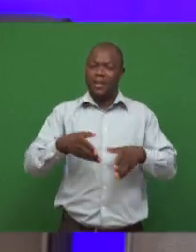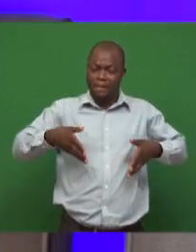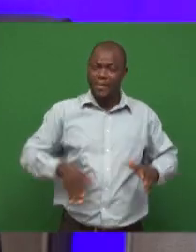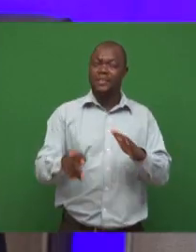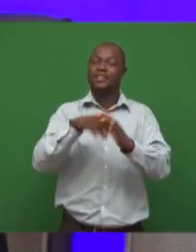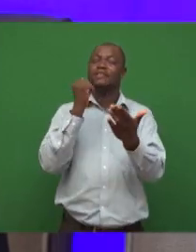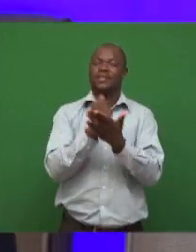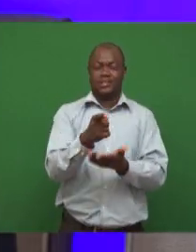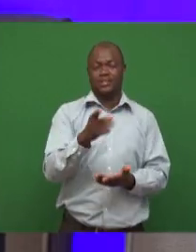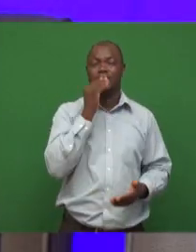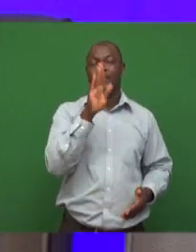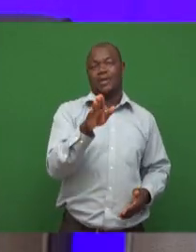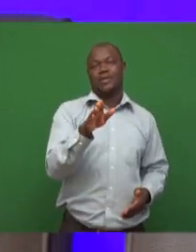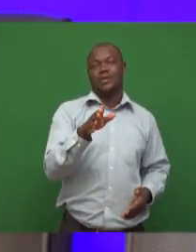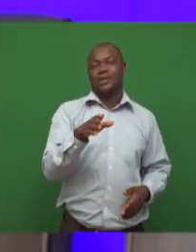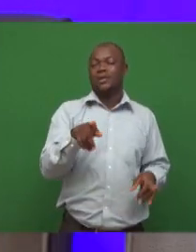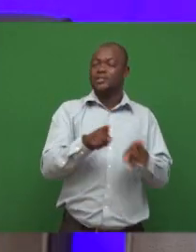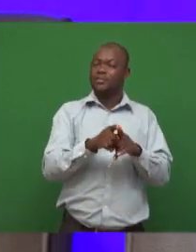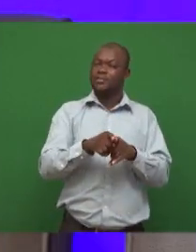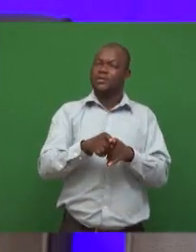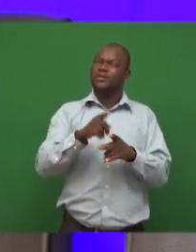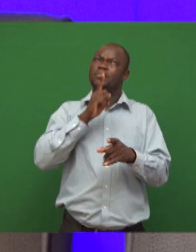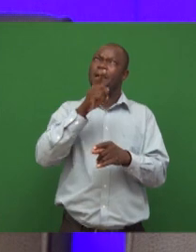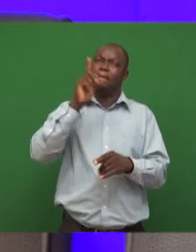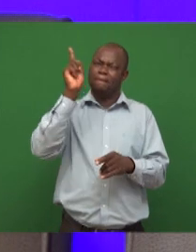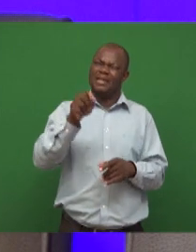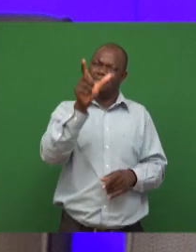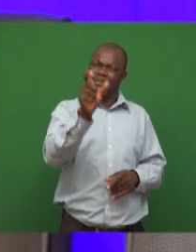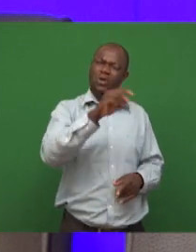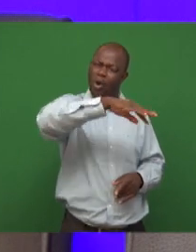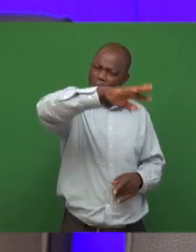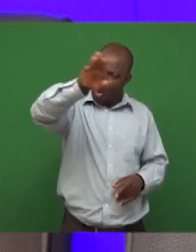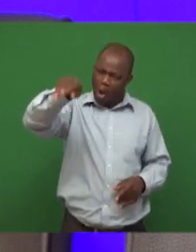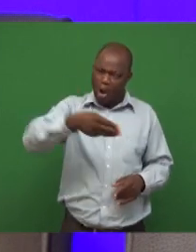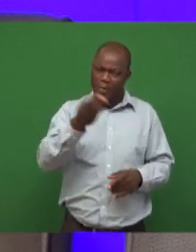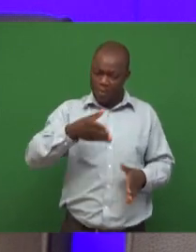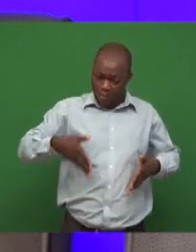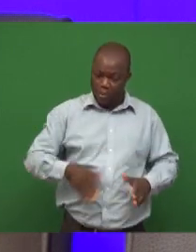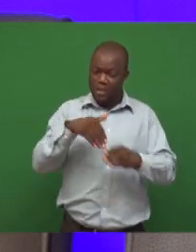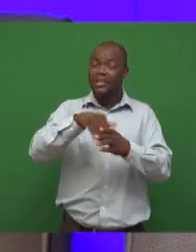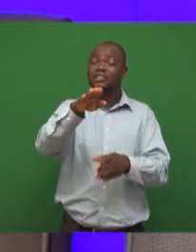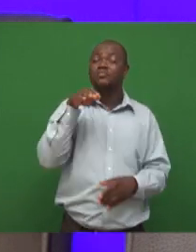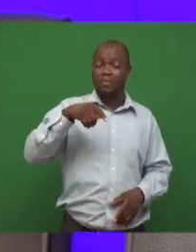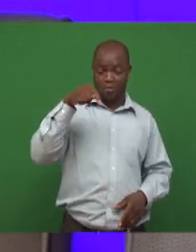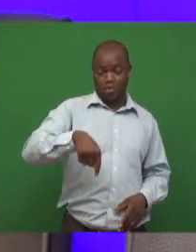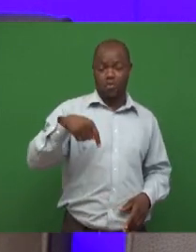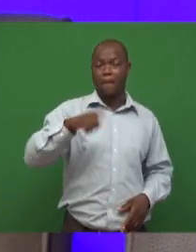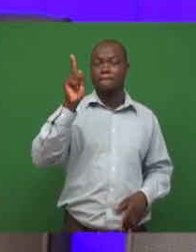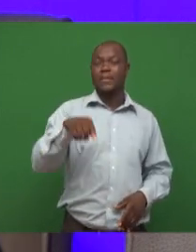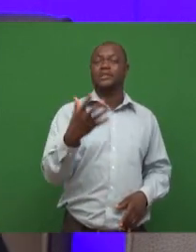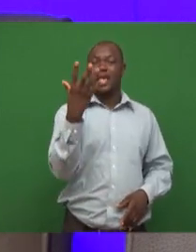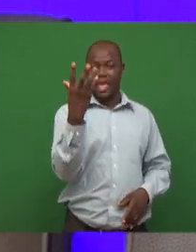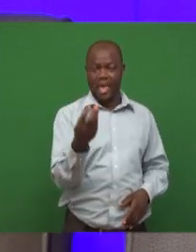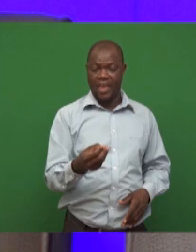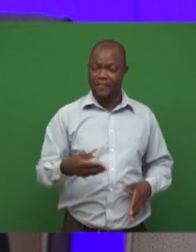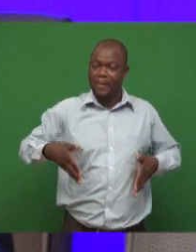yemabirth certificate. Bumbiro redu remutemo rinotaura kuti munhu wega wega chizvarwa cheZimbabwe ane kodzero